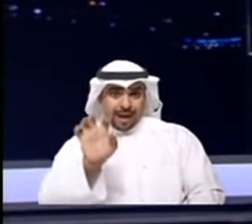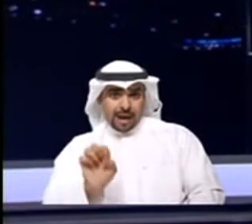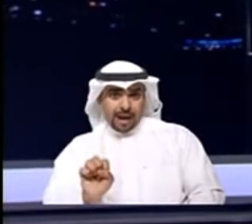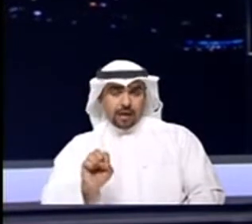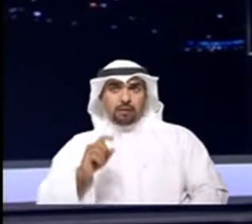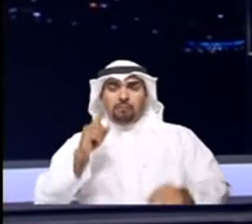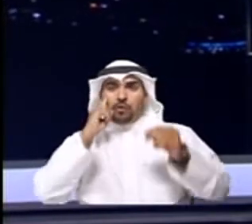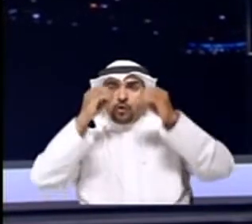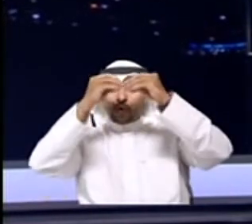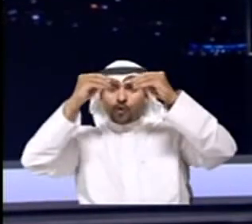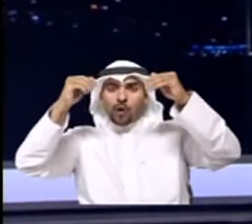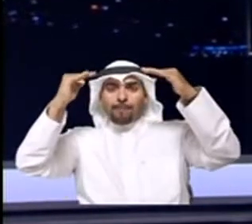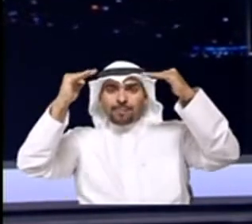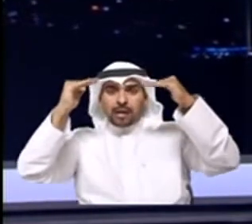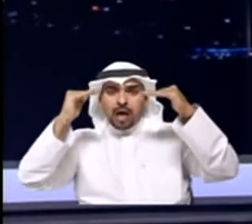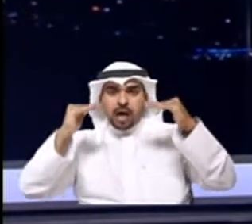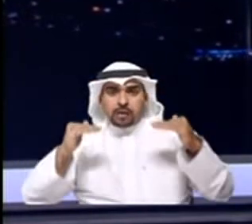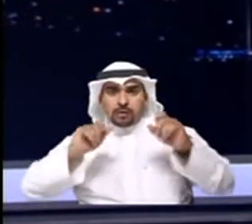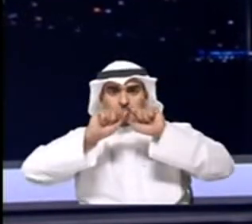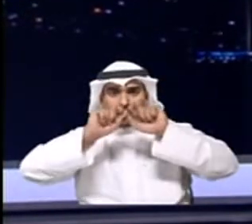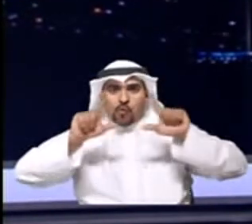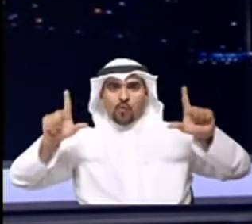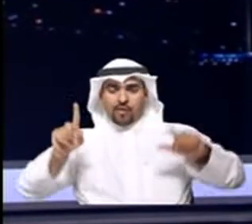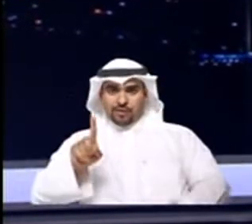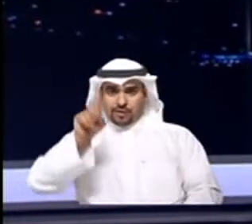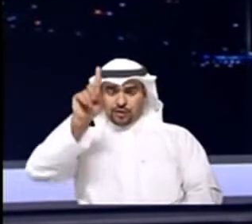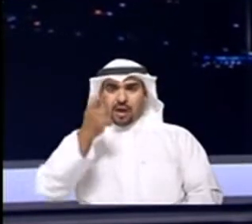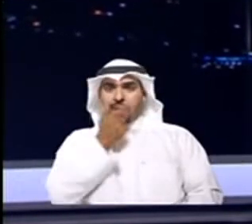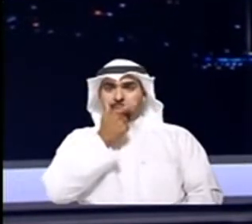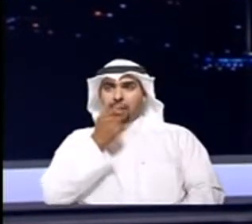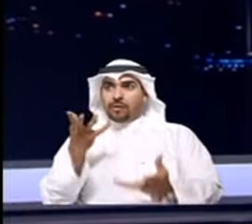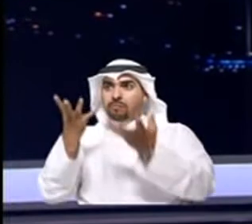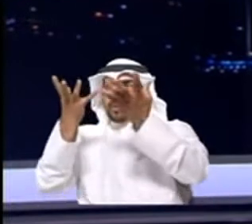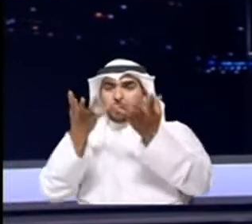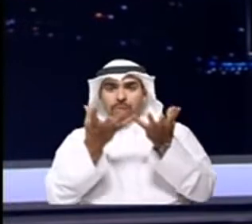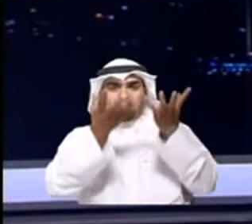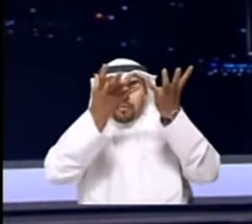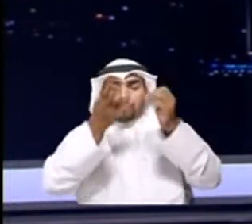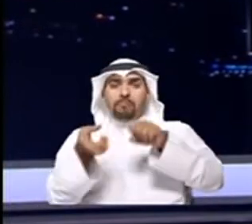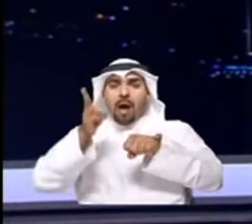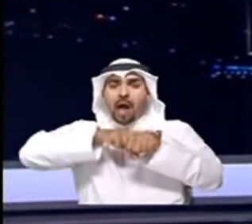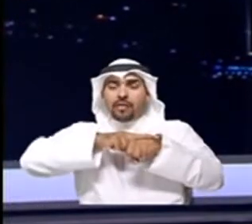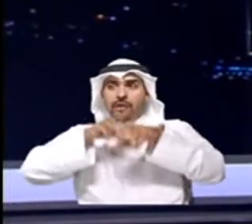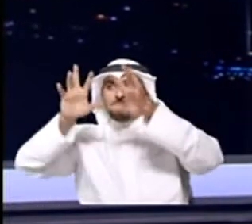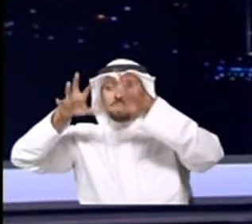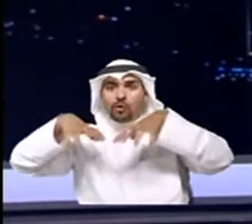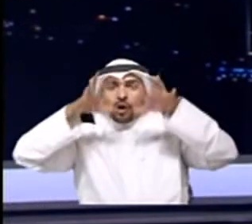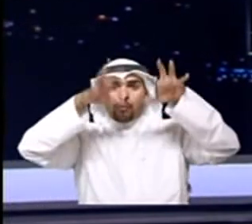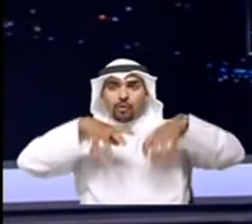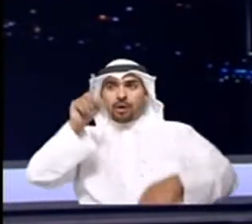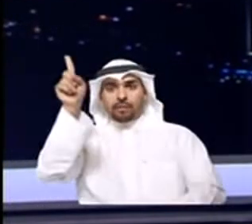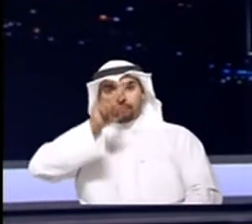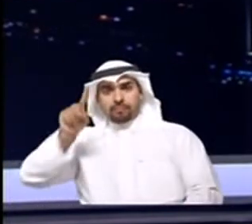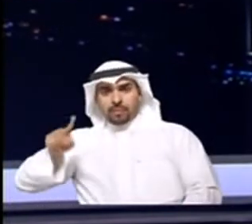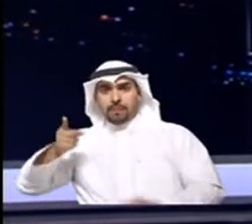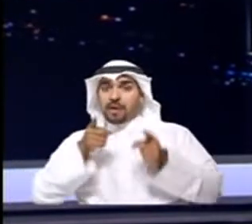العالق راح يكون فقط في المناطق الصحراوية والمكشوفة. عبور السحب راح يستمر ويانا، في فرصة لأمطار قد تكون رعدية مع نهاية اليوم على بعض المناطق،